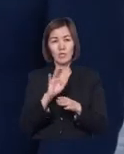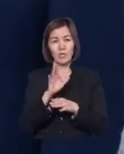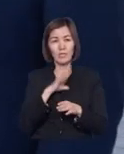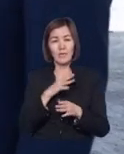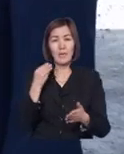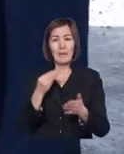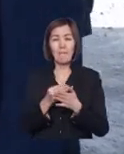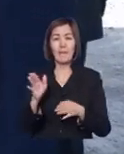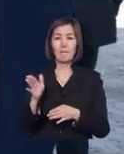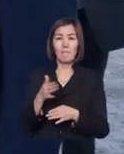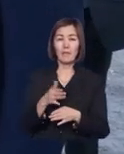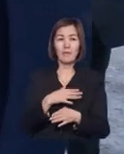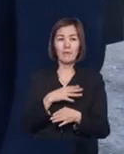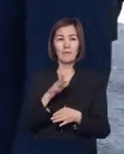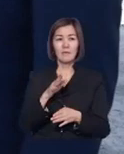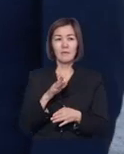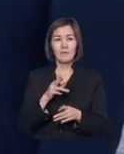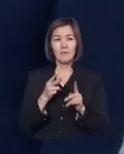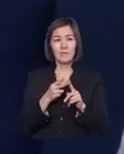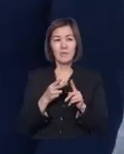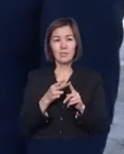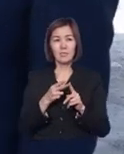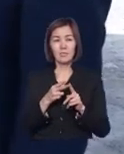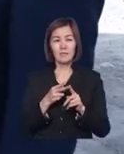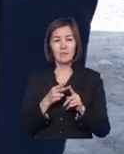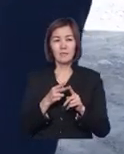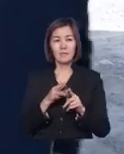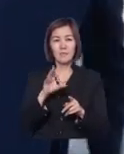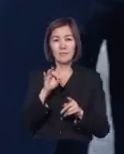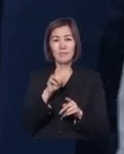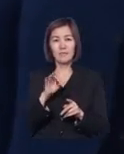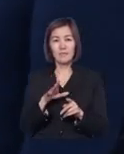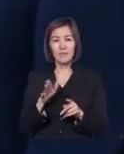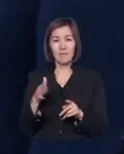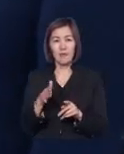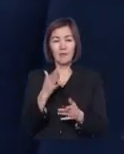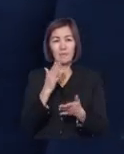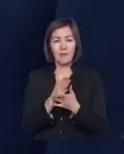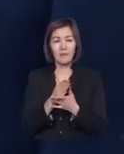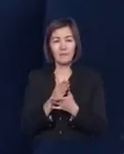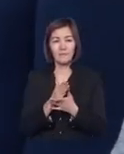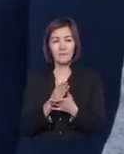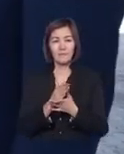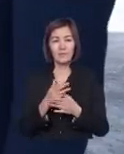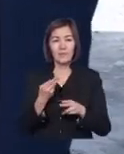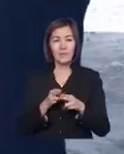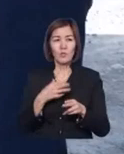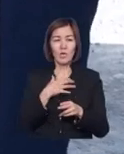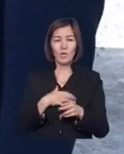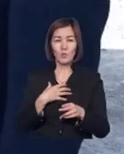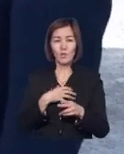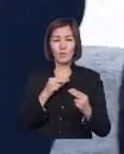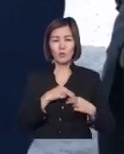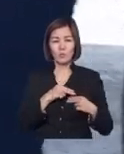балықтарды Қазақстанда табылатын бекіре балығын өсіріп жатырмыз. И одан шыққан суда біз сазан балығын өсіріп жатырмыз. Ол қазір жағдайда өте актуальный жұмыс жасап жатыр. Бұл